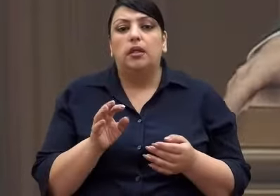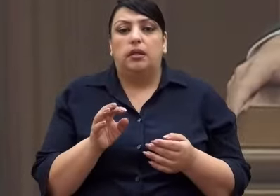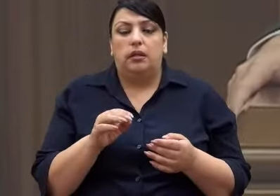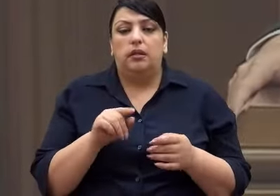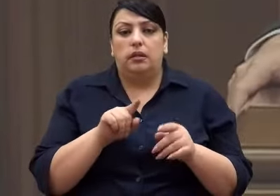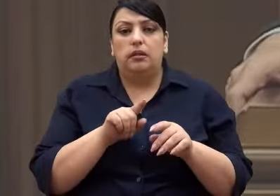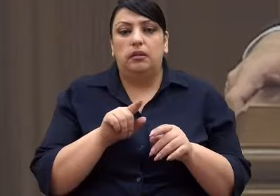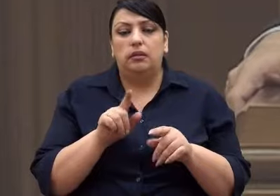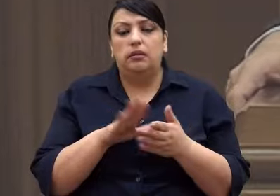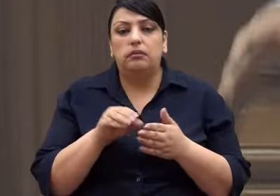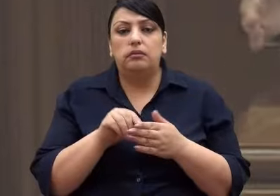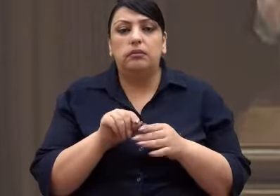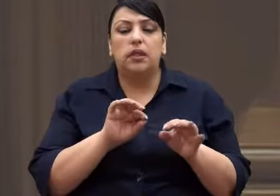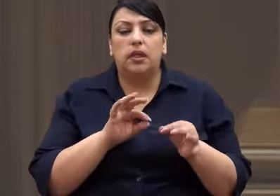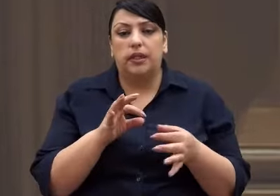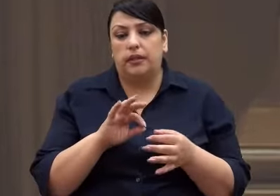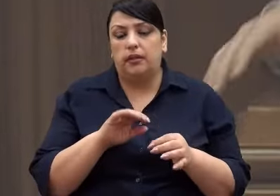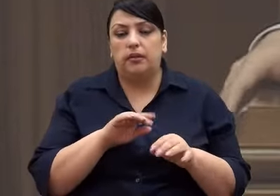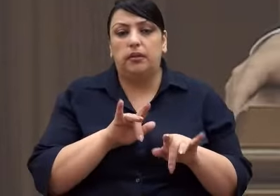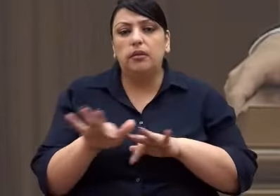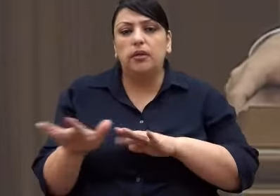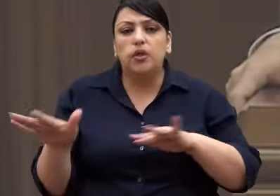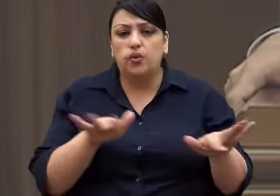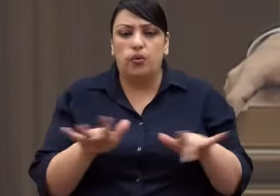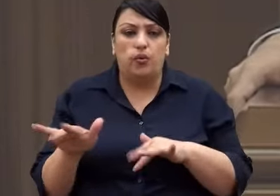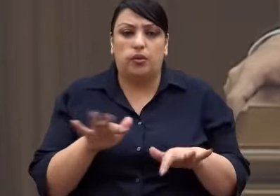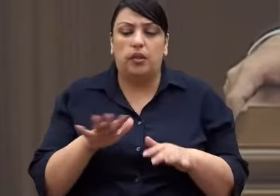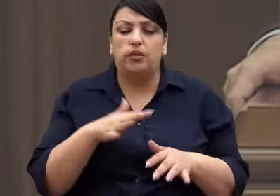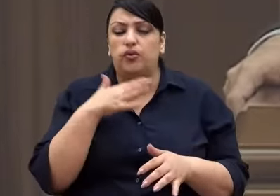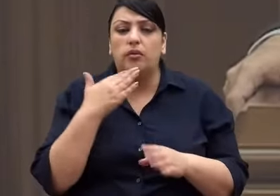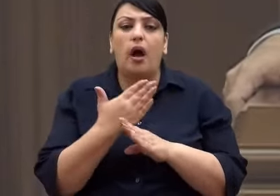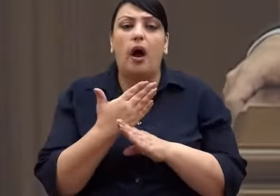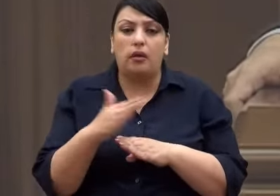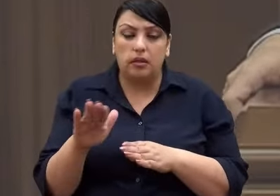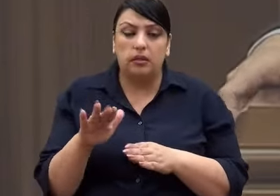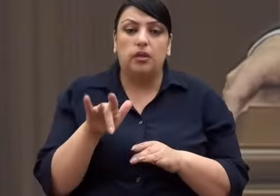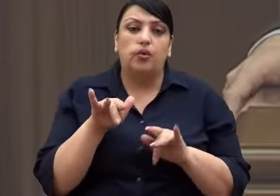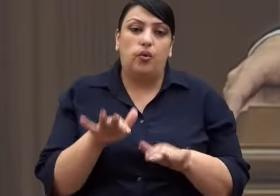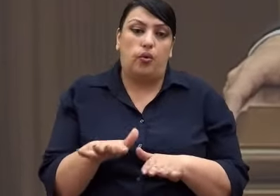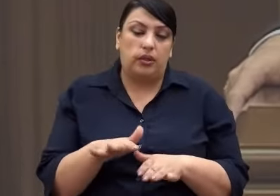բաղկացած գործողություն է, որոնց մեջ կան բազմաթիվ առանձին վերցրած քայլեր։